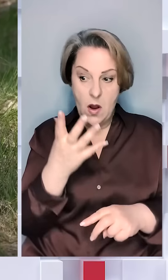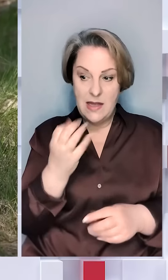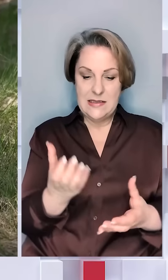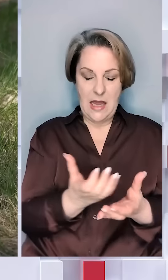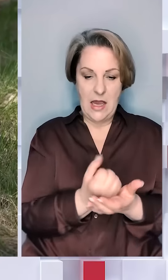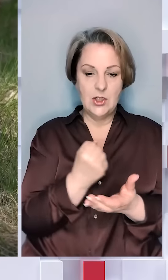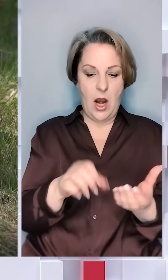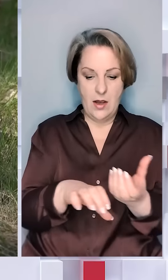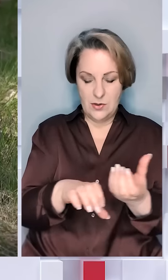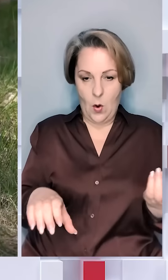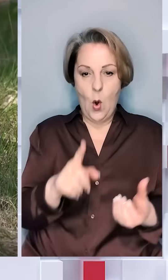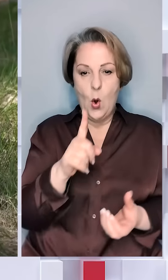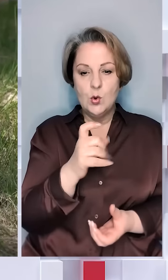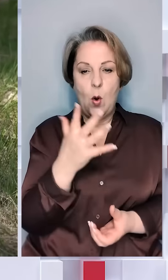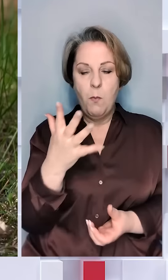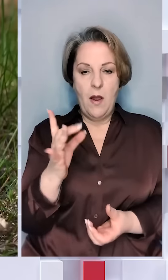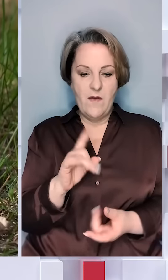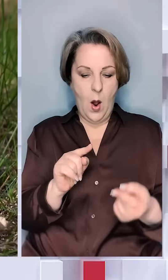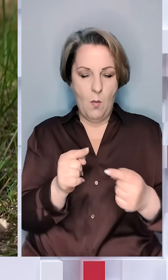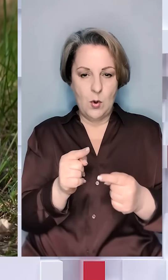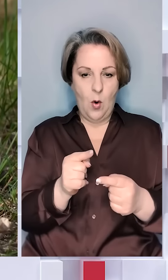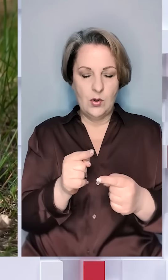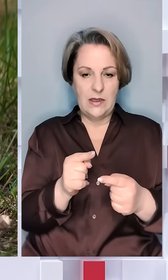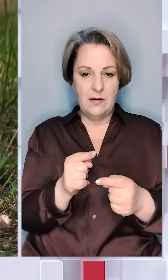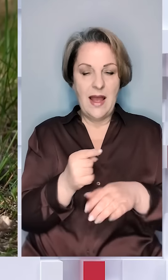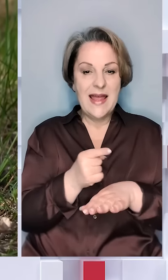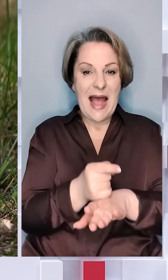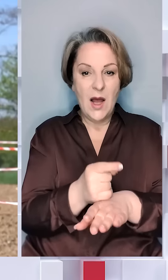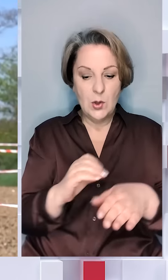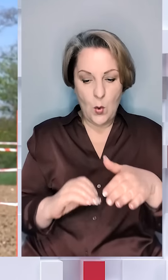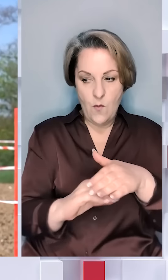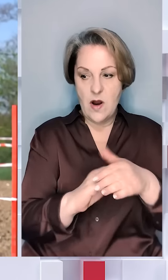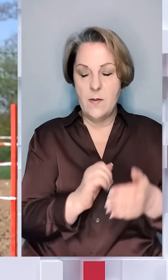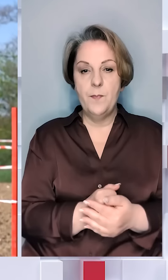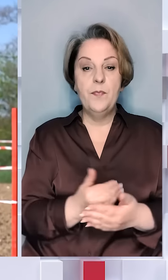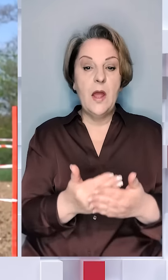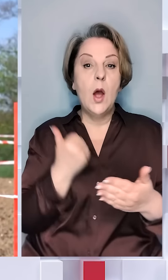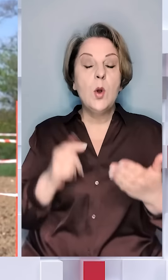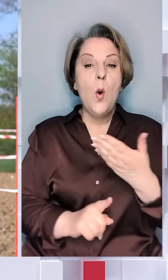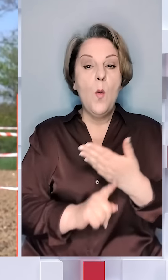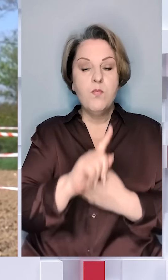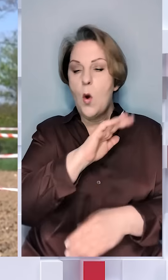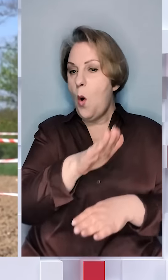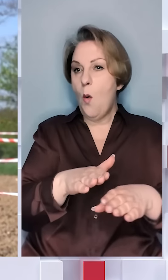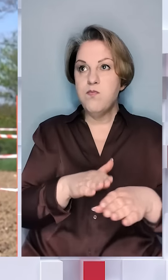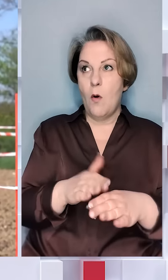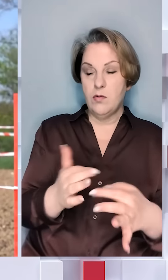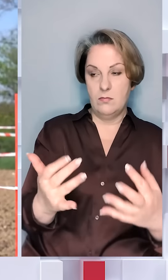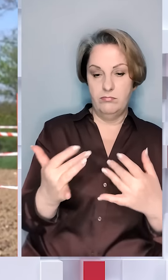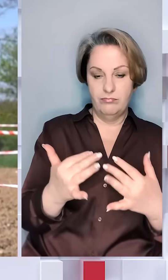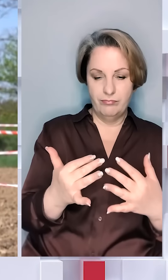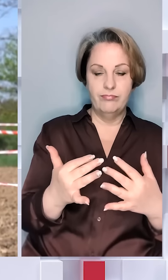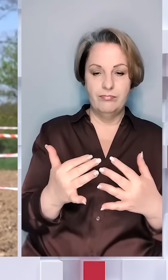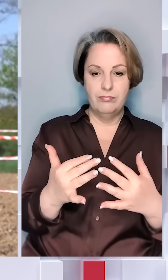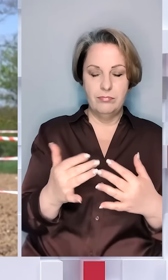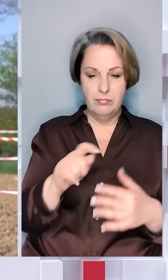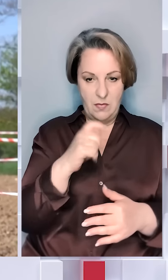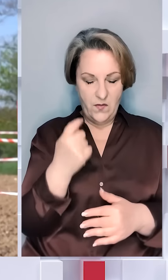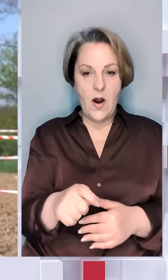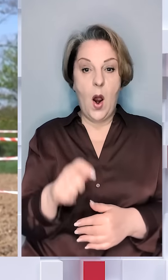снаряд 105-го калібру та протитанкову міну, кажуть надзвичайники. До початку повномасштабного вторгнення в